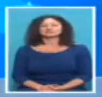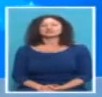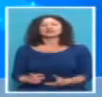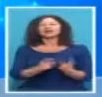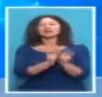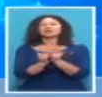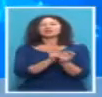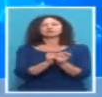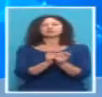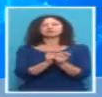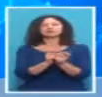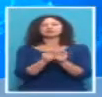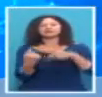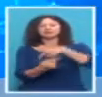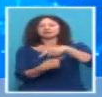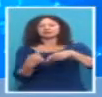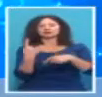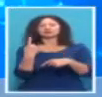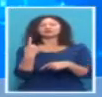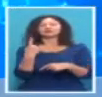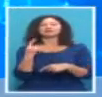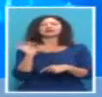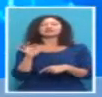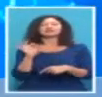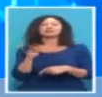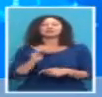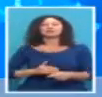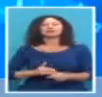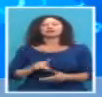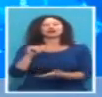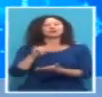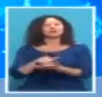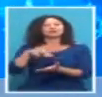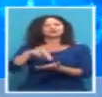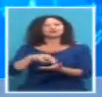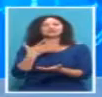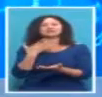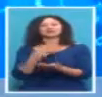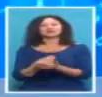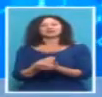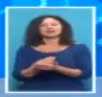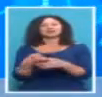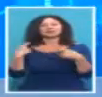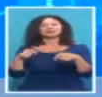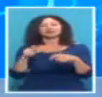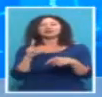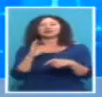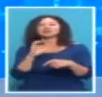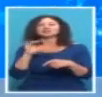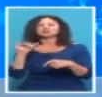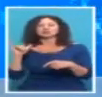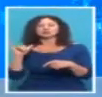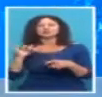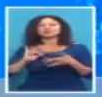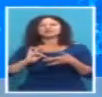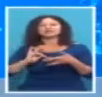Борьба с теневым оборотом. С 1 октября предприниматели обязаны устанавливать в своих торговых точках контрольно-кассовые машины с